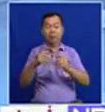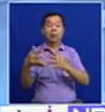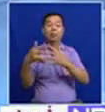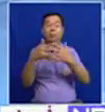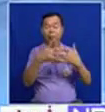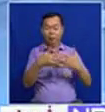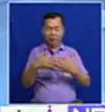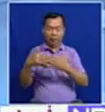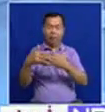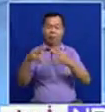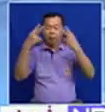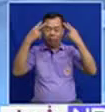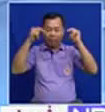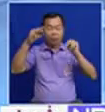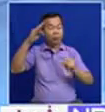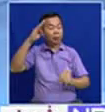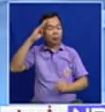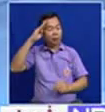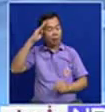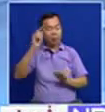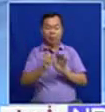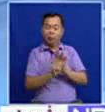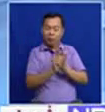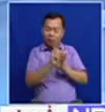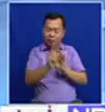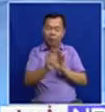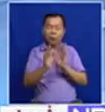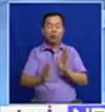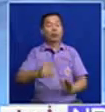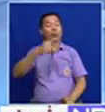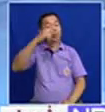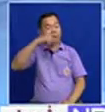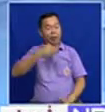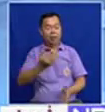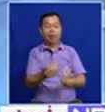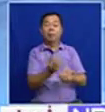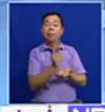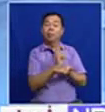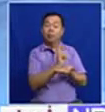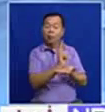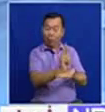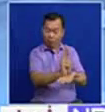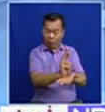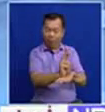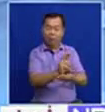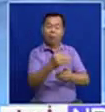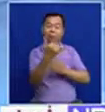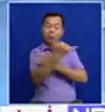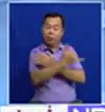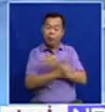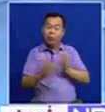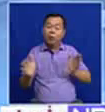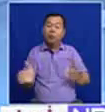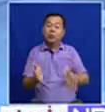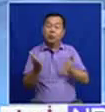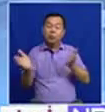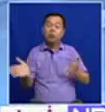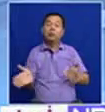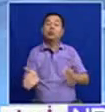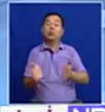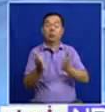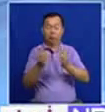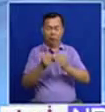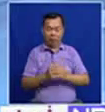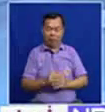ครับโดยนายกรัฐมนตรีได้เป็นตัวแทนคนไทยทั้งประเทศรับมอบรางวัลในฐานะเป็นประเทศที่ส่งเสริมโครงสร้างพื้นฐานดิจิทัลเ